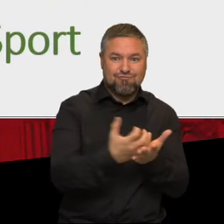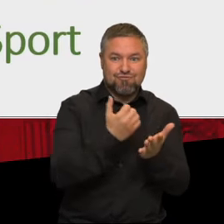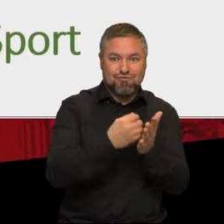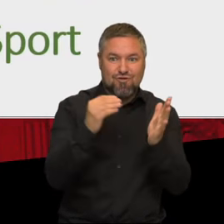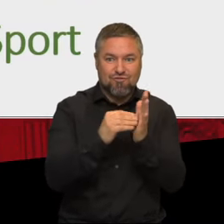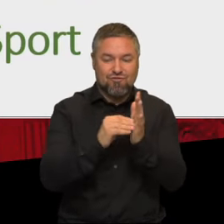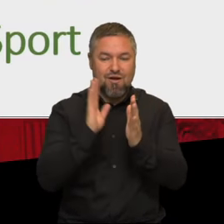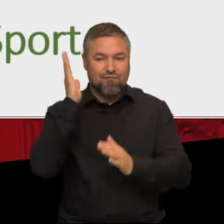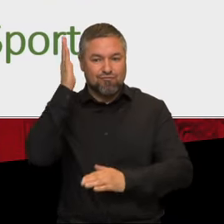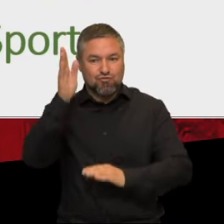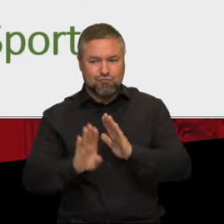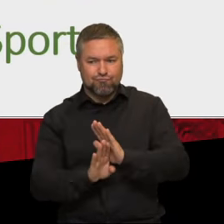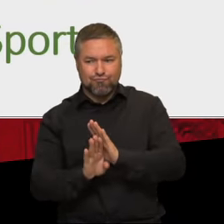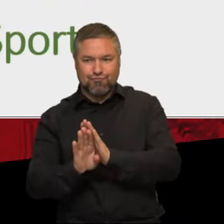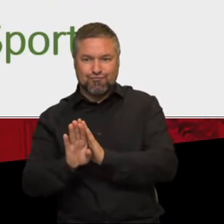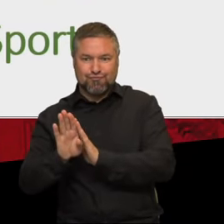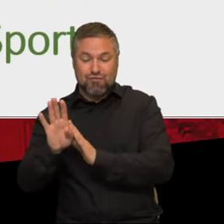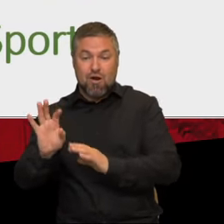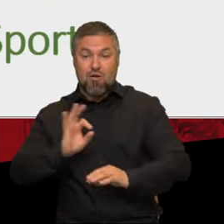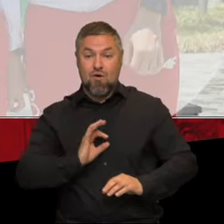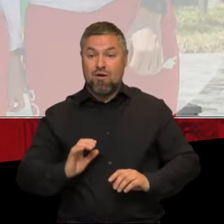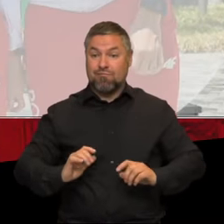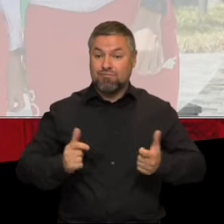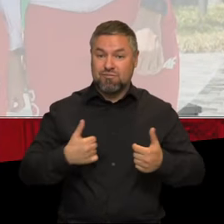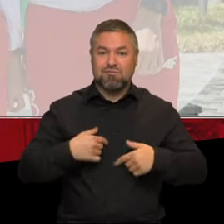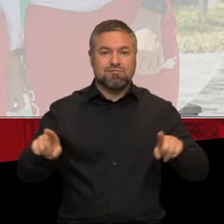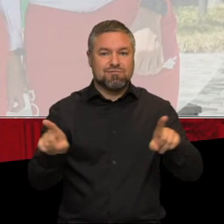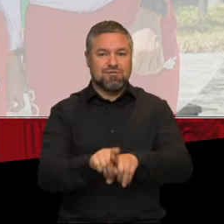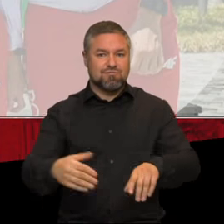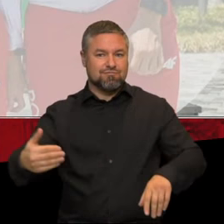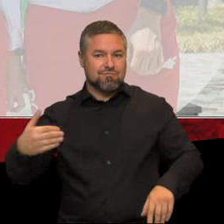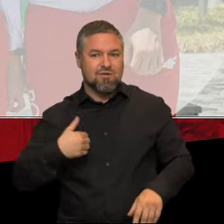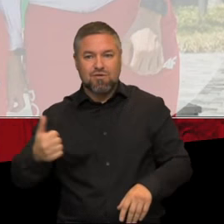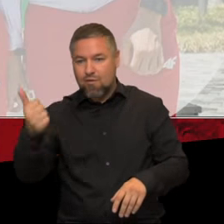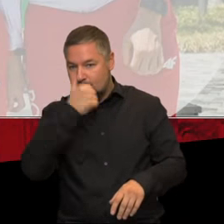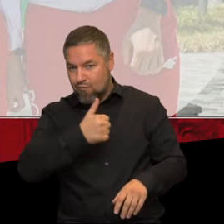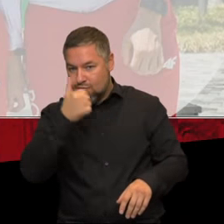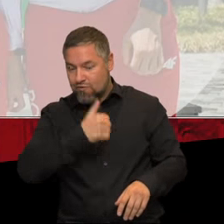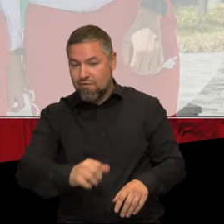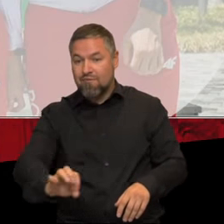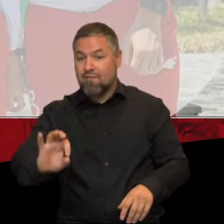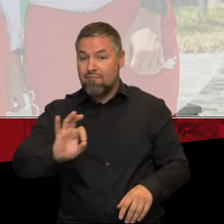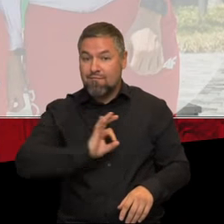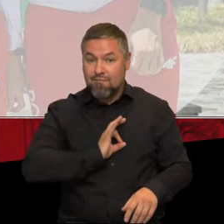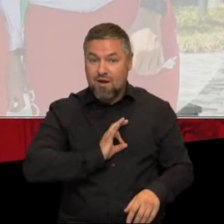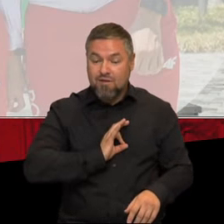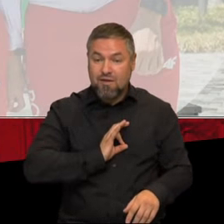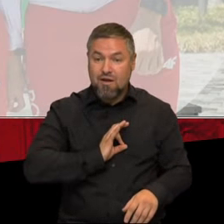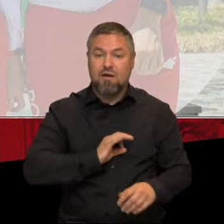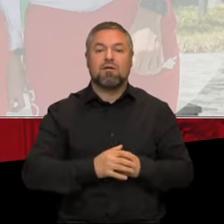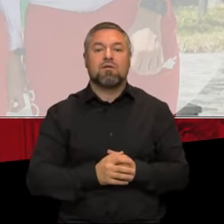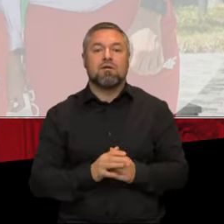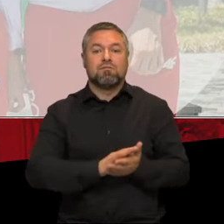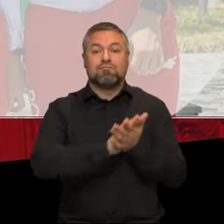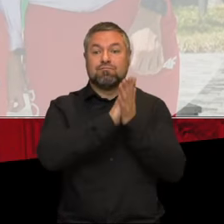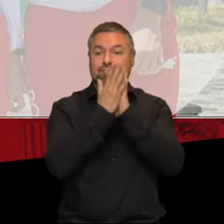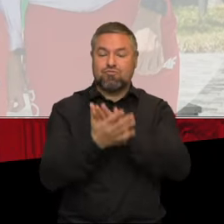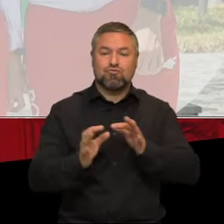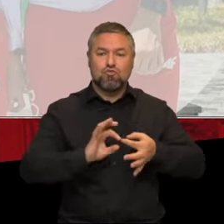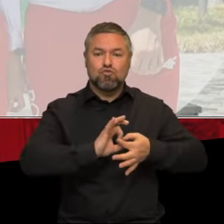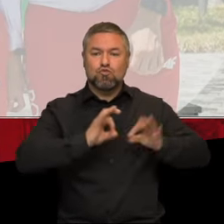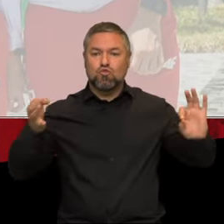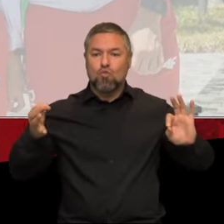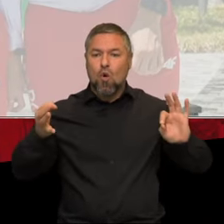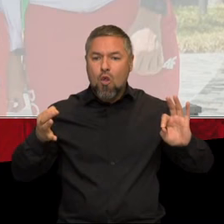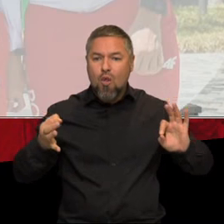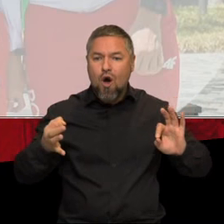będzie procentowało w przyszłości. I w moim przypadku również tak było. Ten brązowy medal Uniwersjady przekuł się w złoto